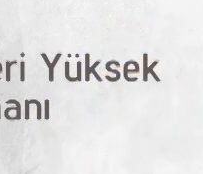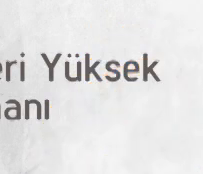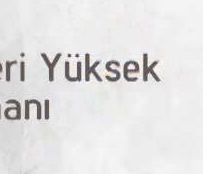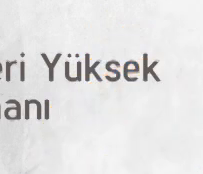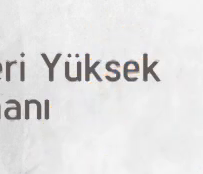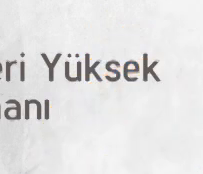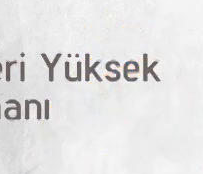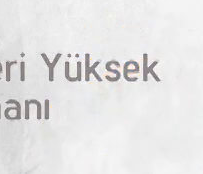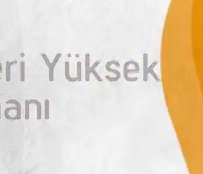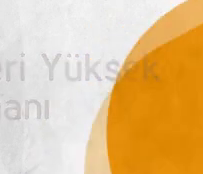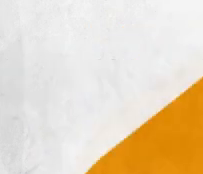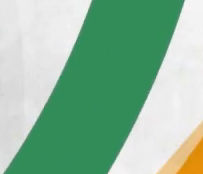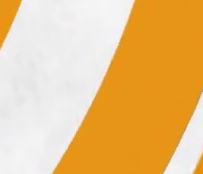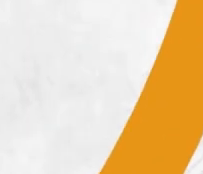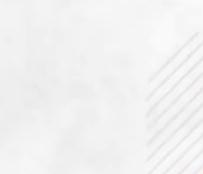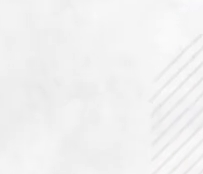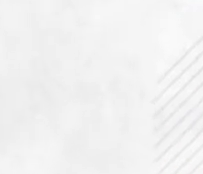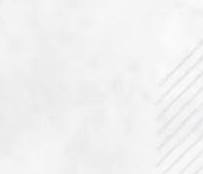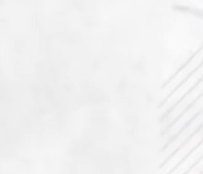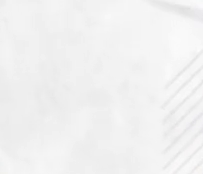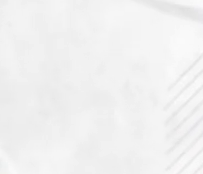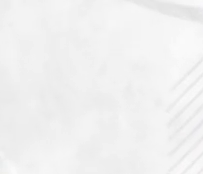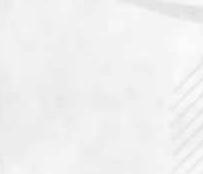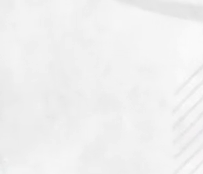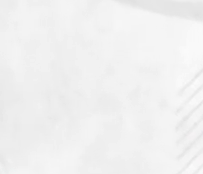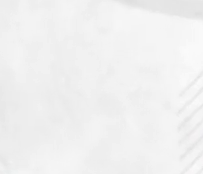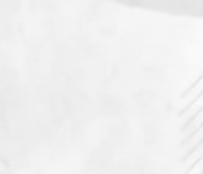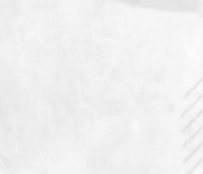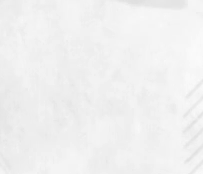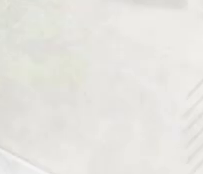birazdan Yeni Güne Merhaba'da yanıtlıyor.